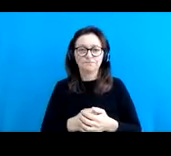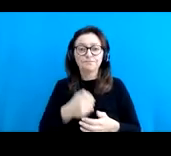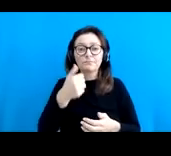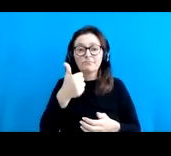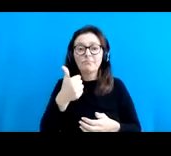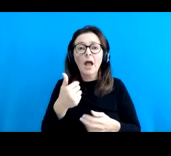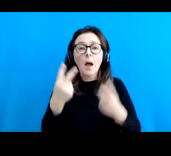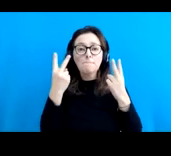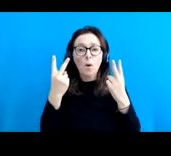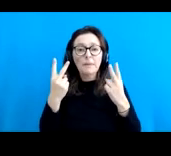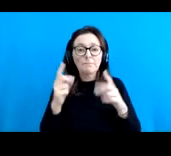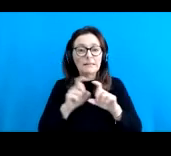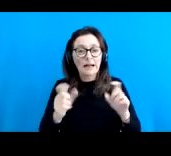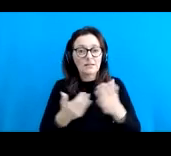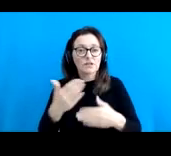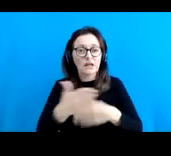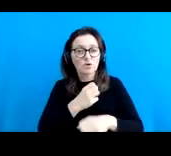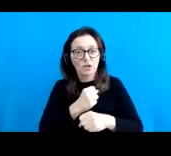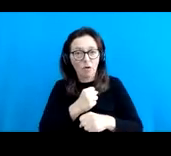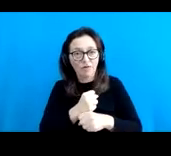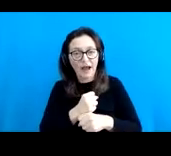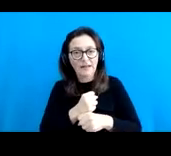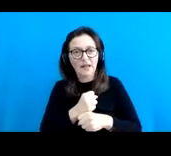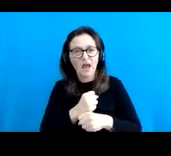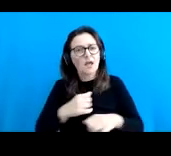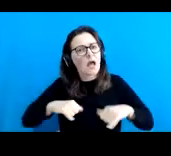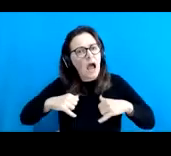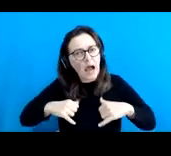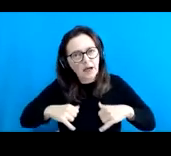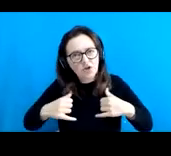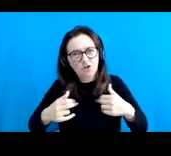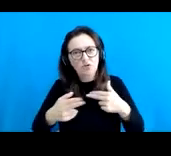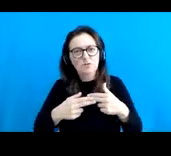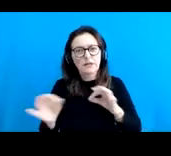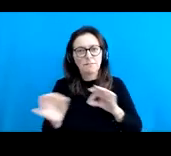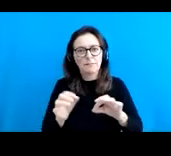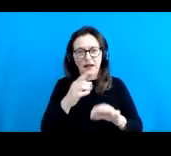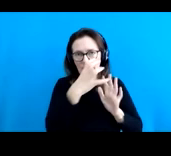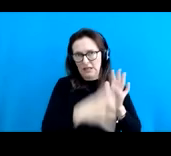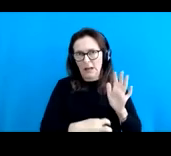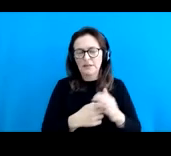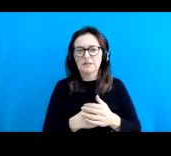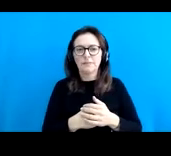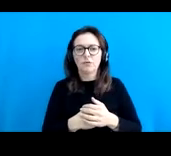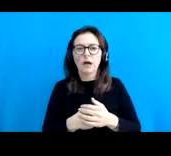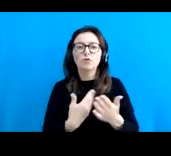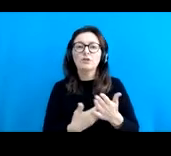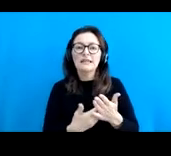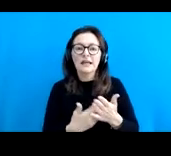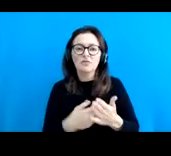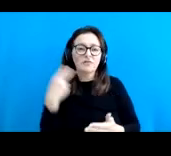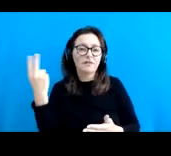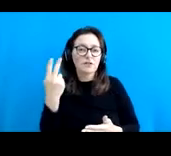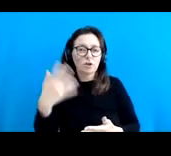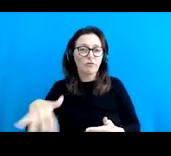pomembnih razlogov za sodelovanje in veliko angažiranost pri pripravi tega prispevka je tudi dejstvo, da v Sloveniji v